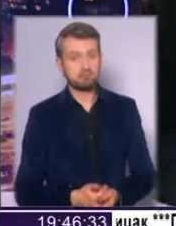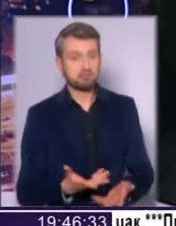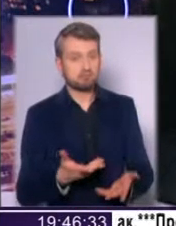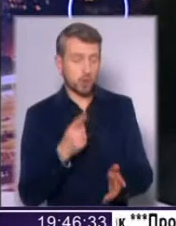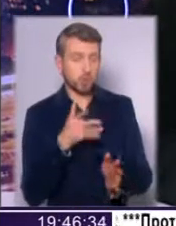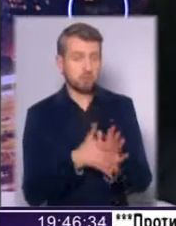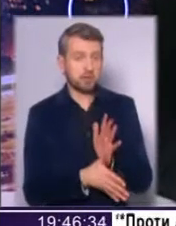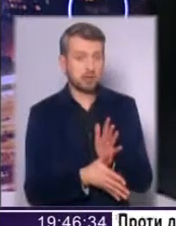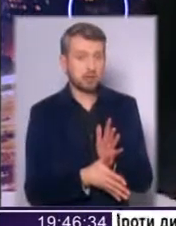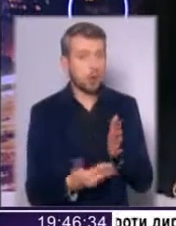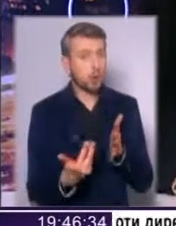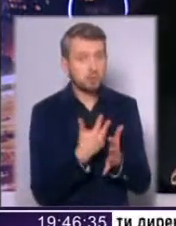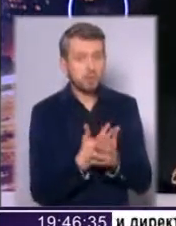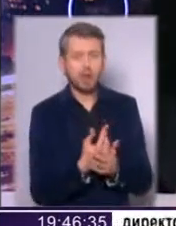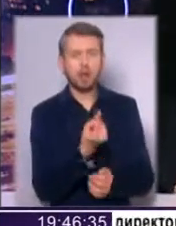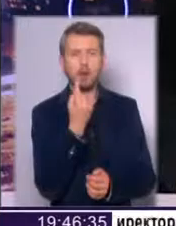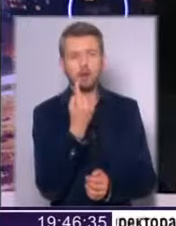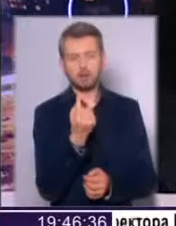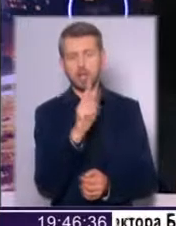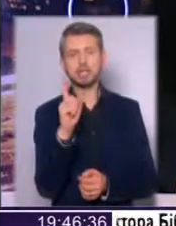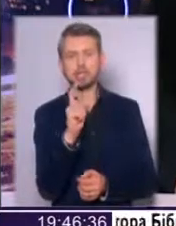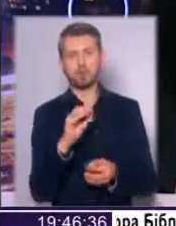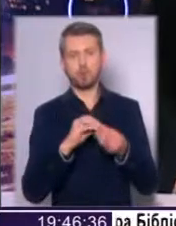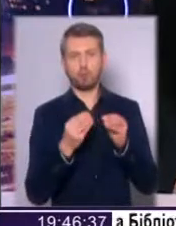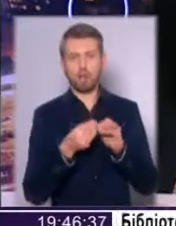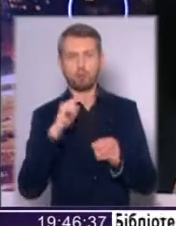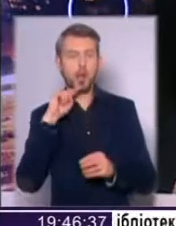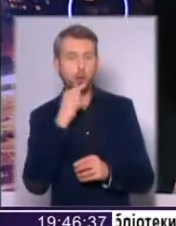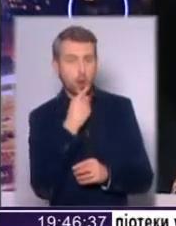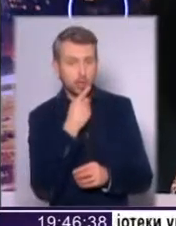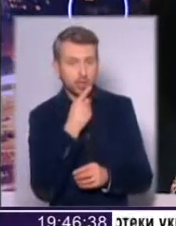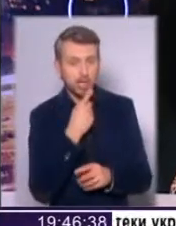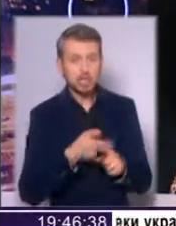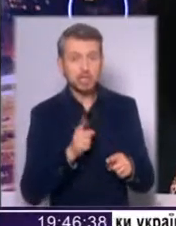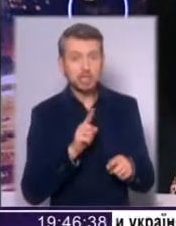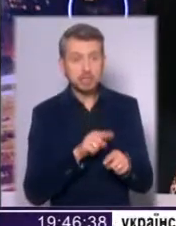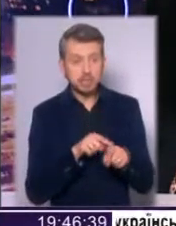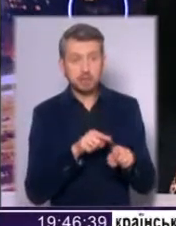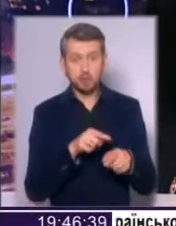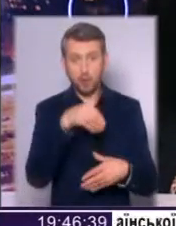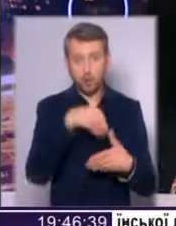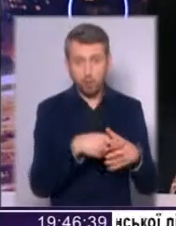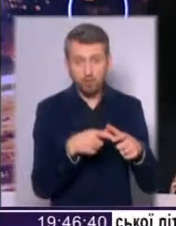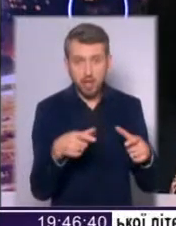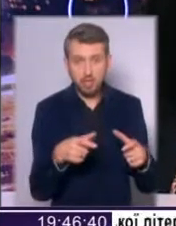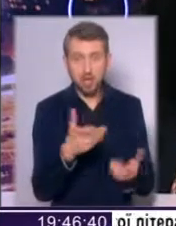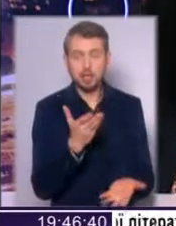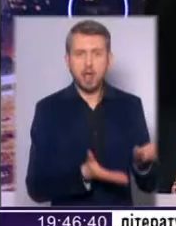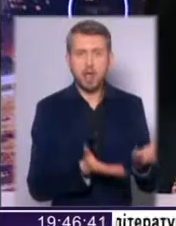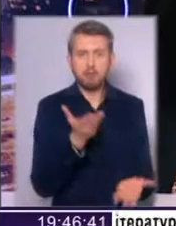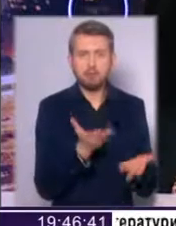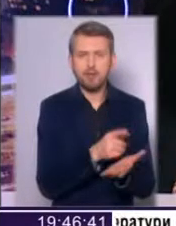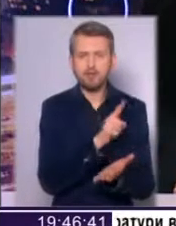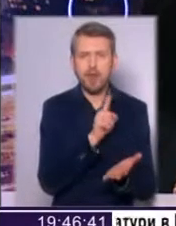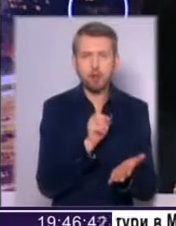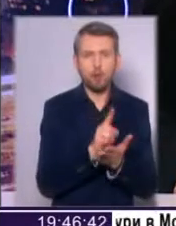тобто, насправді одна з проблем економіки, про яку ми говоримо, це є ці самі конверти. Тобто, якби